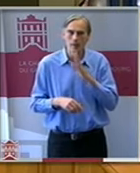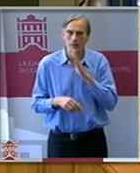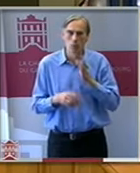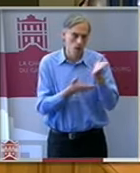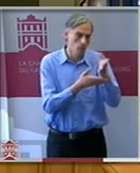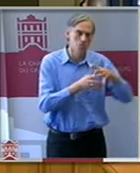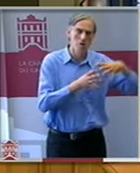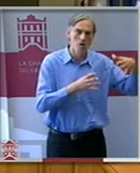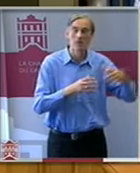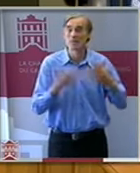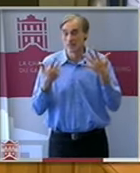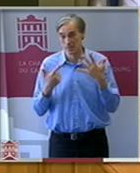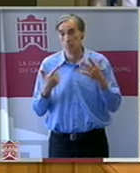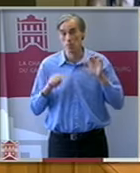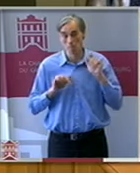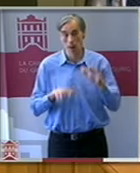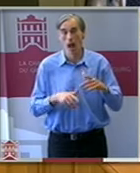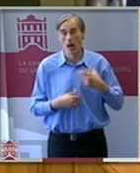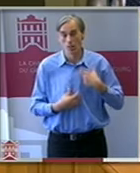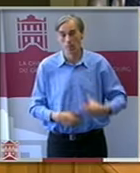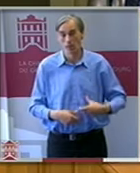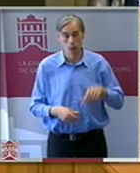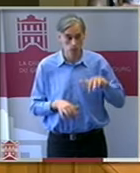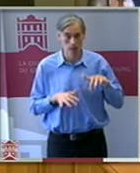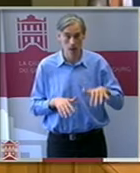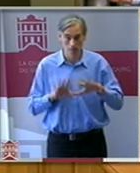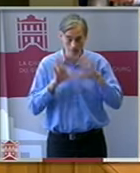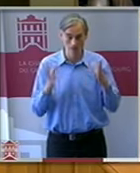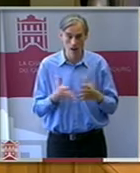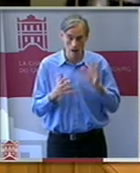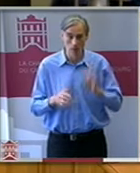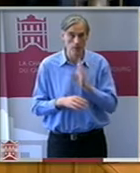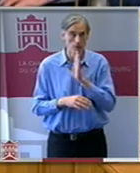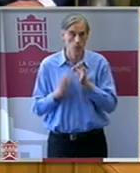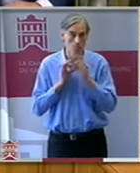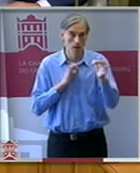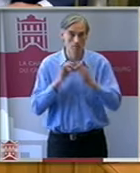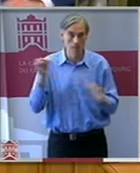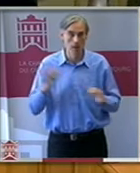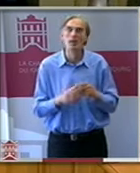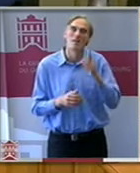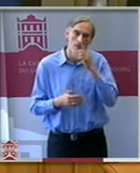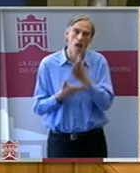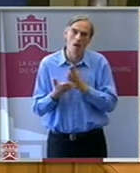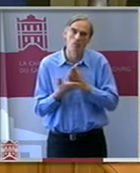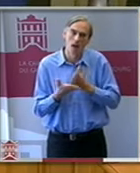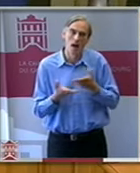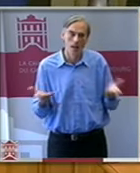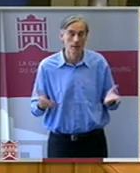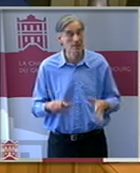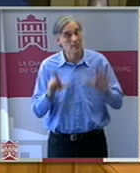wir sind, für ihnen ein agriertes Leben zu sichern, also gut über 7 Milliarden Menschen darüber